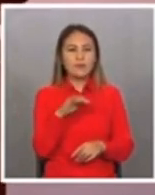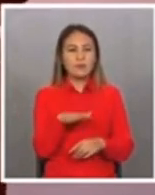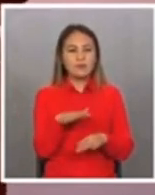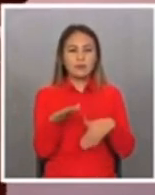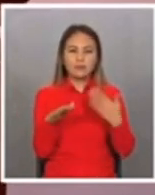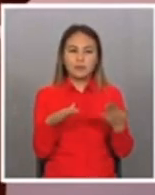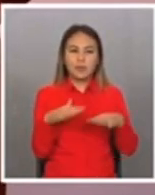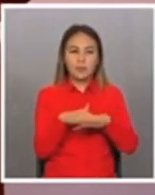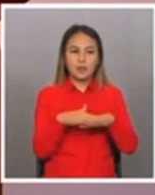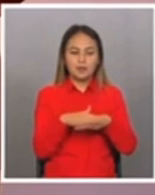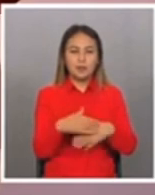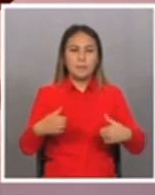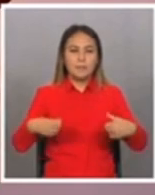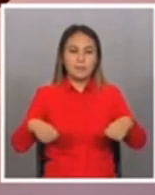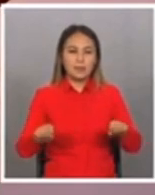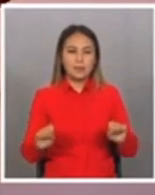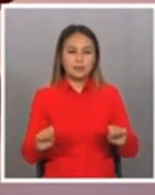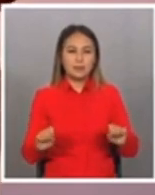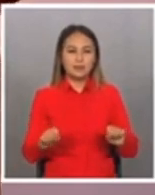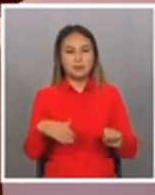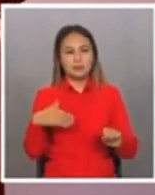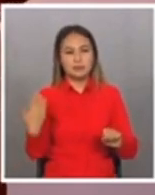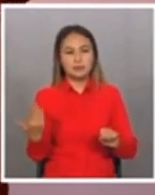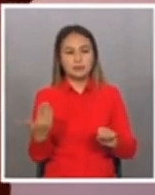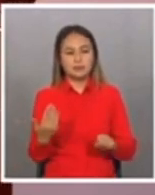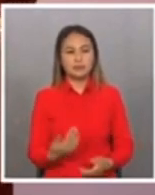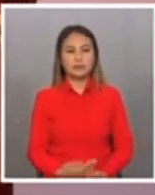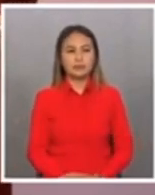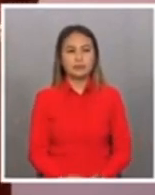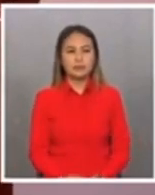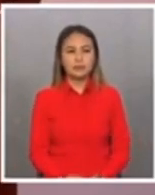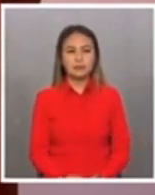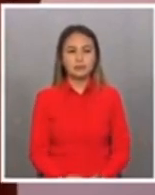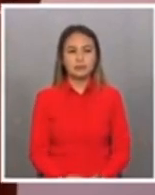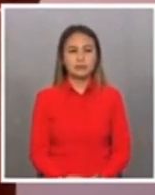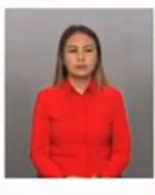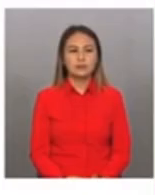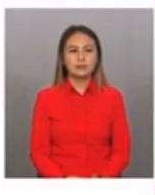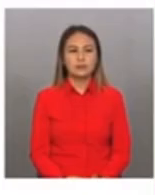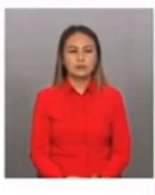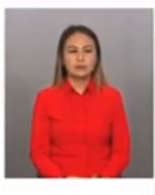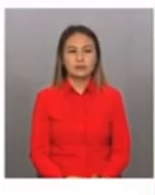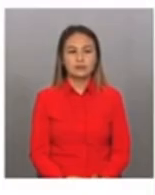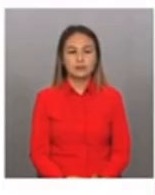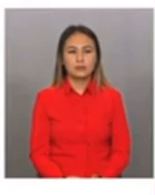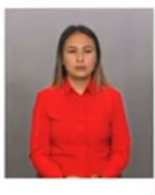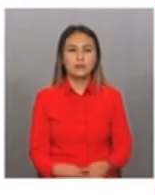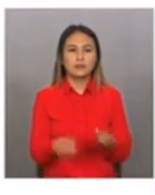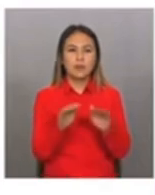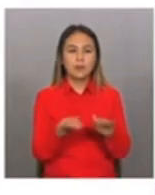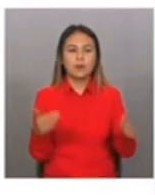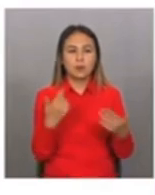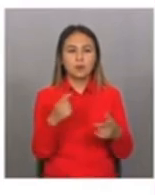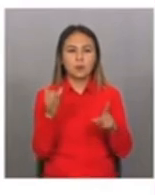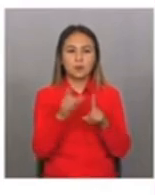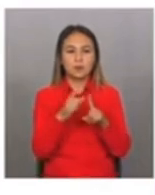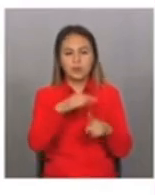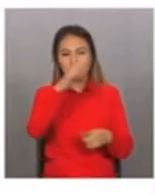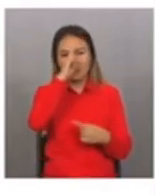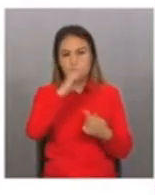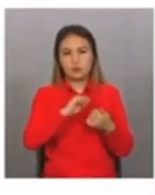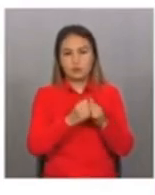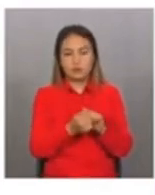Циферблат бірінші топ. Мотоцикл екінші топқа кетеді. Балалар, бұл сөздерді естеріңе